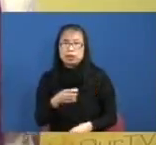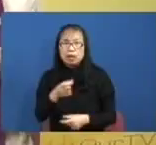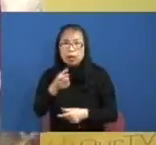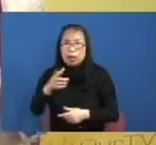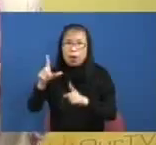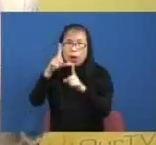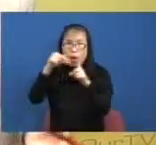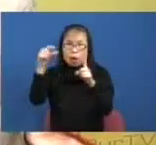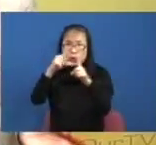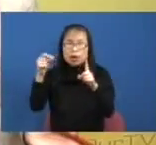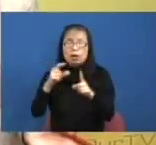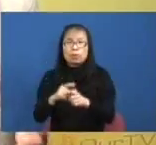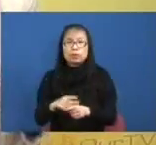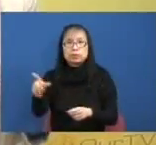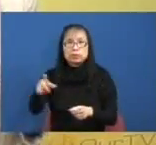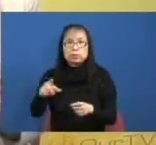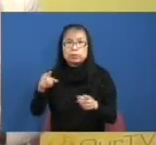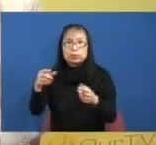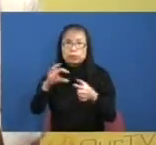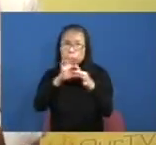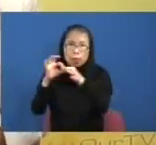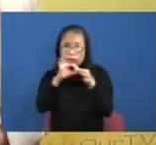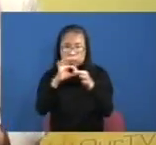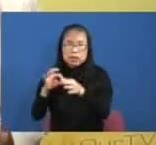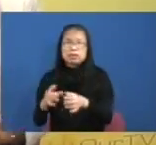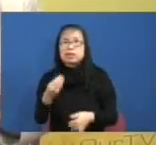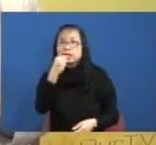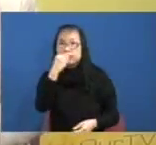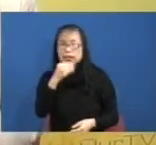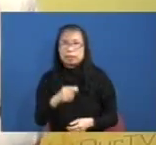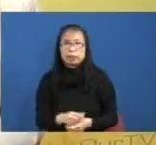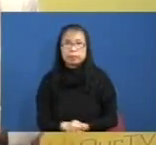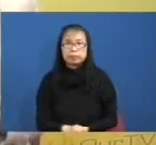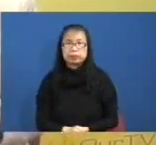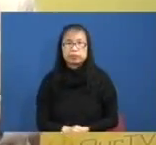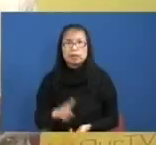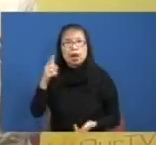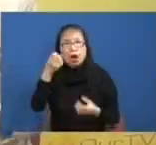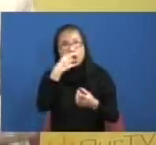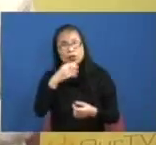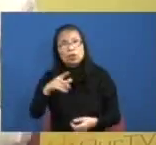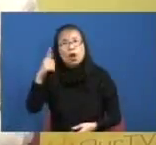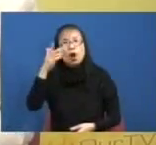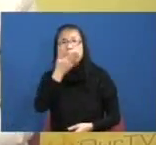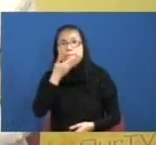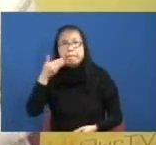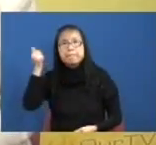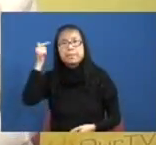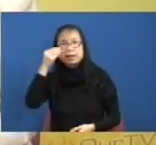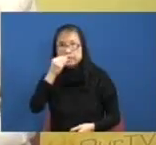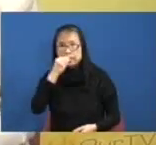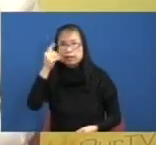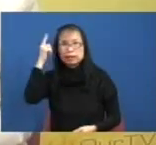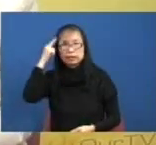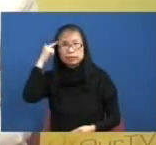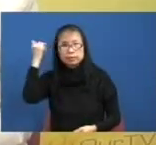咁旅遊拉一定拉食㗎，係咪先？我哋著名食府啊嘛，即係香港就係著名嘅美食天堂。咁你哋